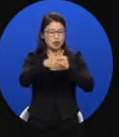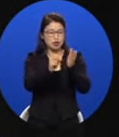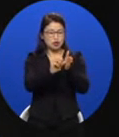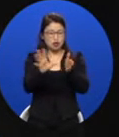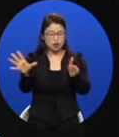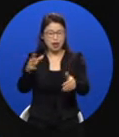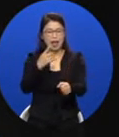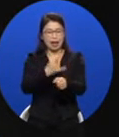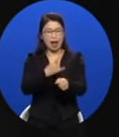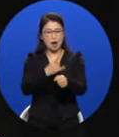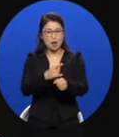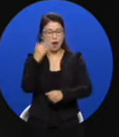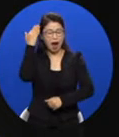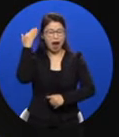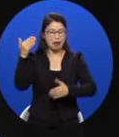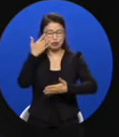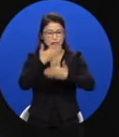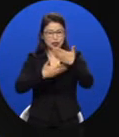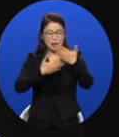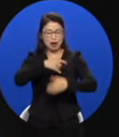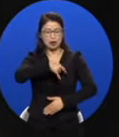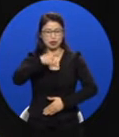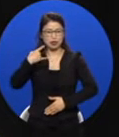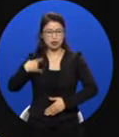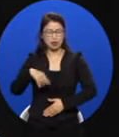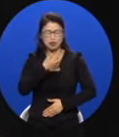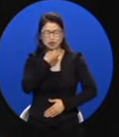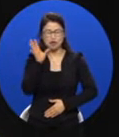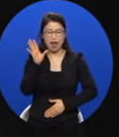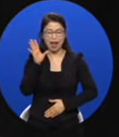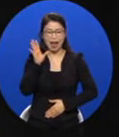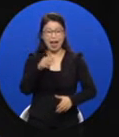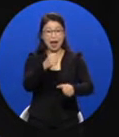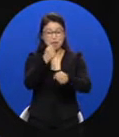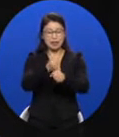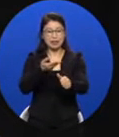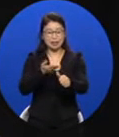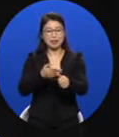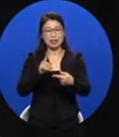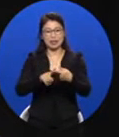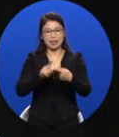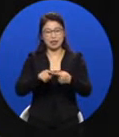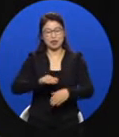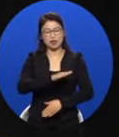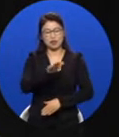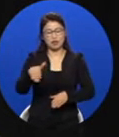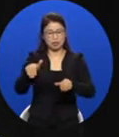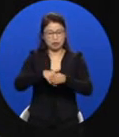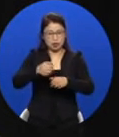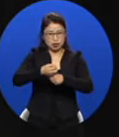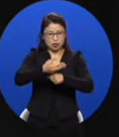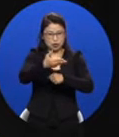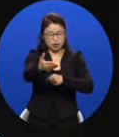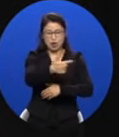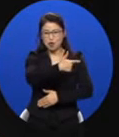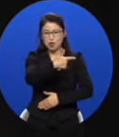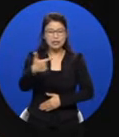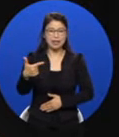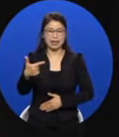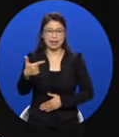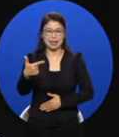드라마가 중국에 가서 아주 선풍적인 인기를 끈다든지 하는 건 우리 문화 수출 굉장히 저는